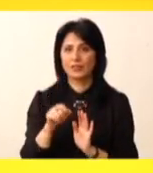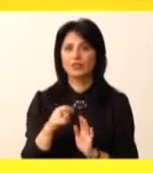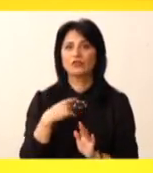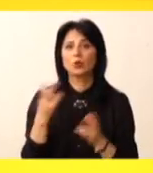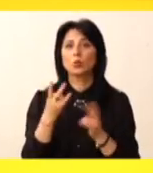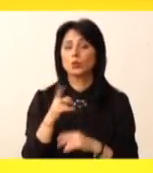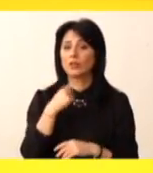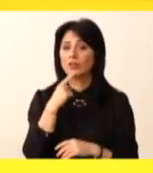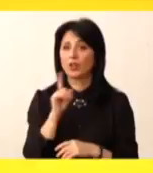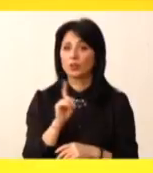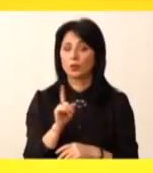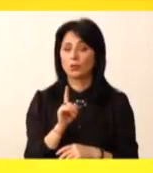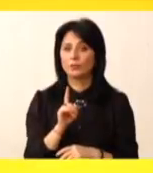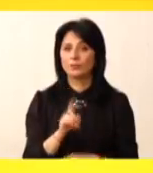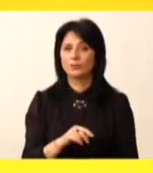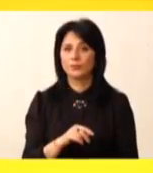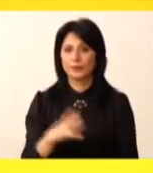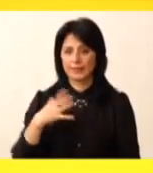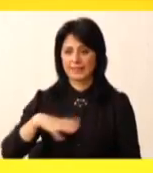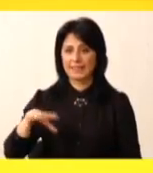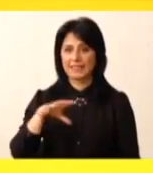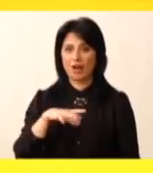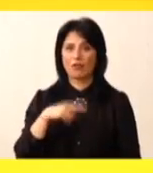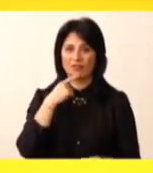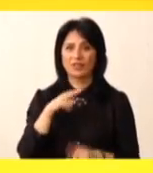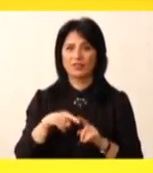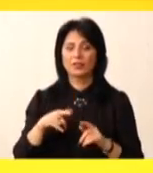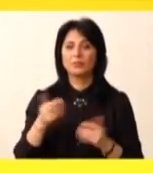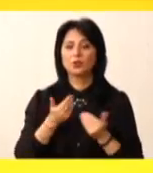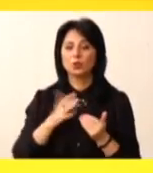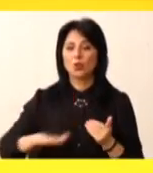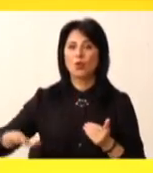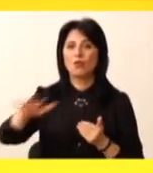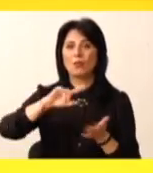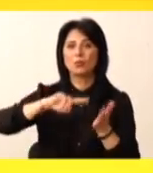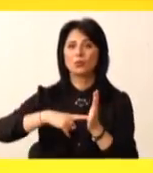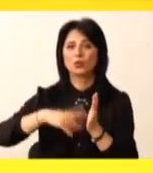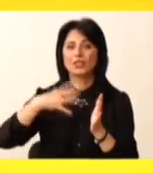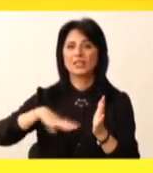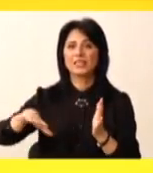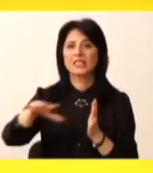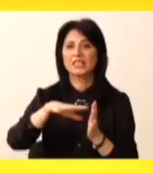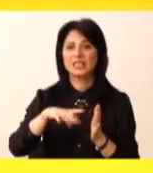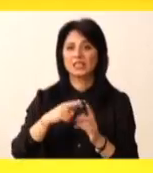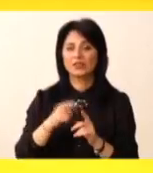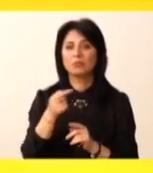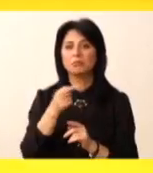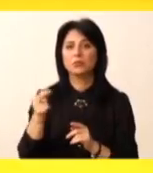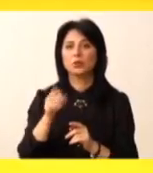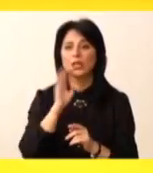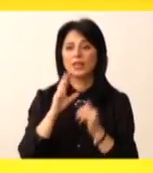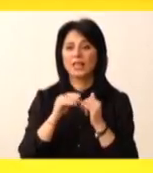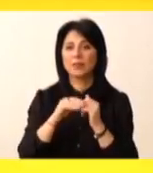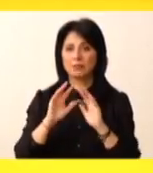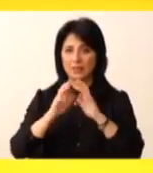ჩვენ უნდა ვთქვათ, რომ საქართველო, რაც ეხან ვახსენე, გეოგრაფიული მდებარეობის გამო განეკუთვნება